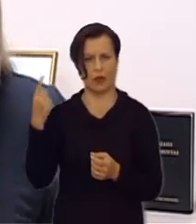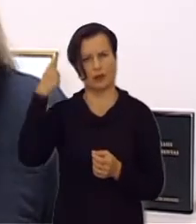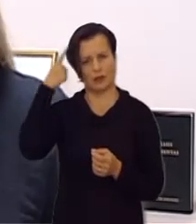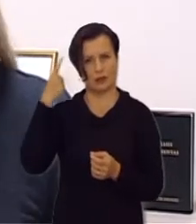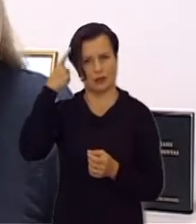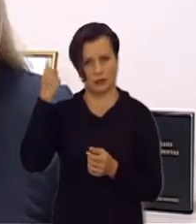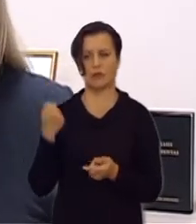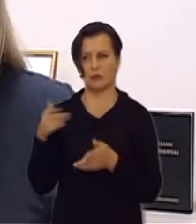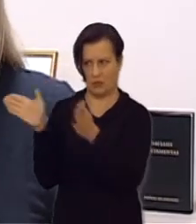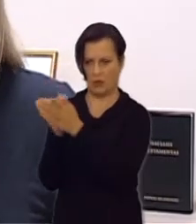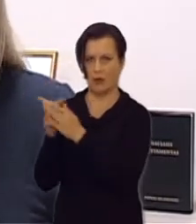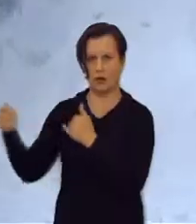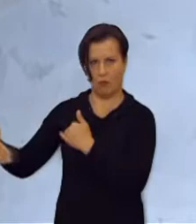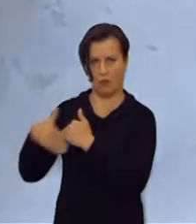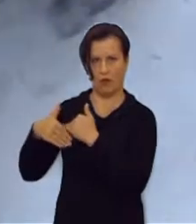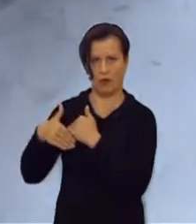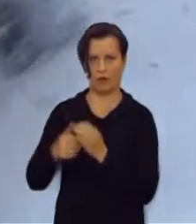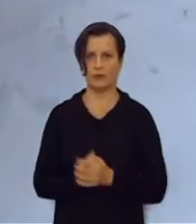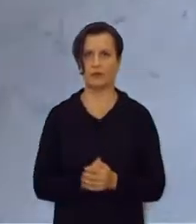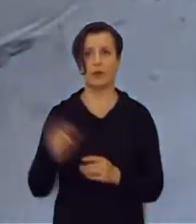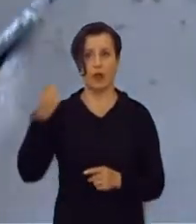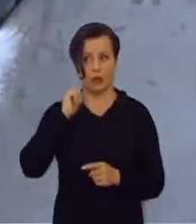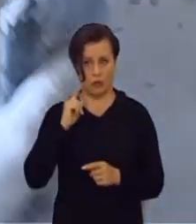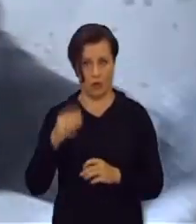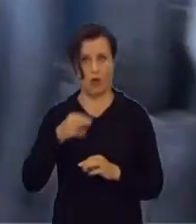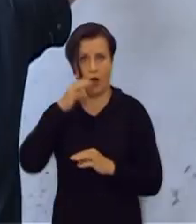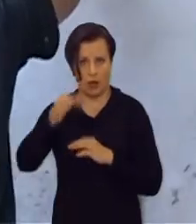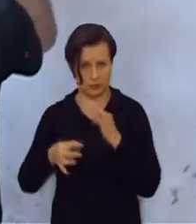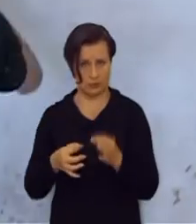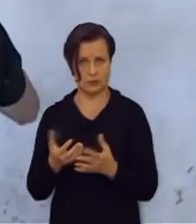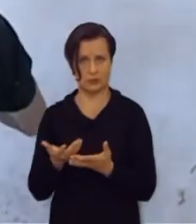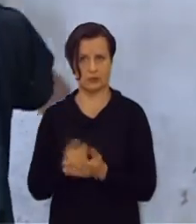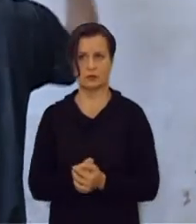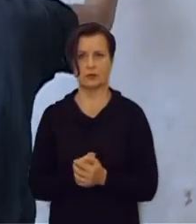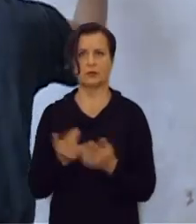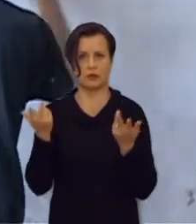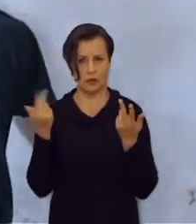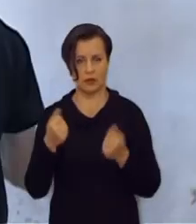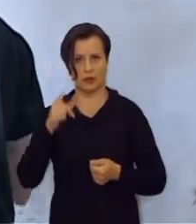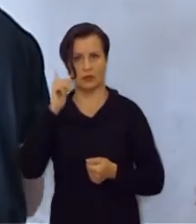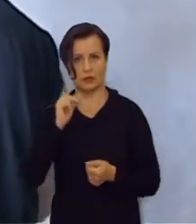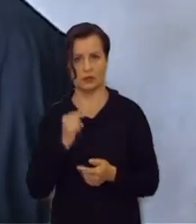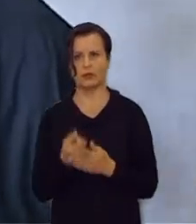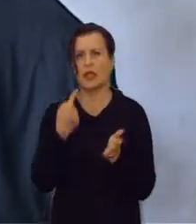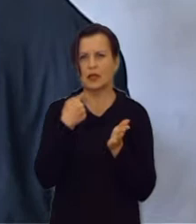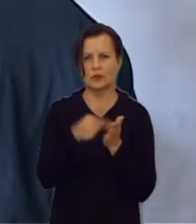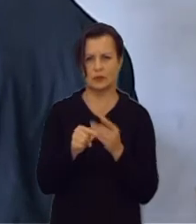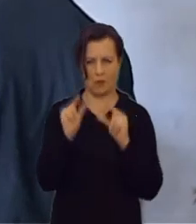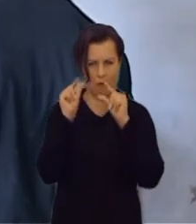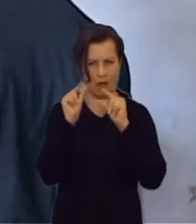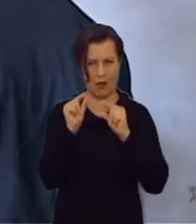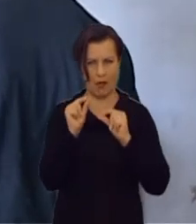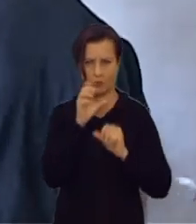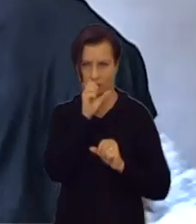ir tikrai jo paprašysiu pagalbos. Ar nori atsiliepę? Nori iš tikrųjų ir išduosiu tokią truputėlį,